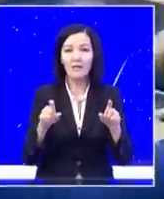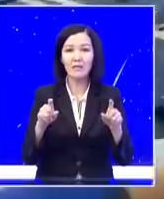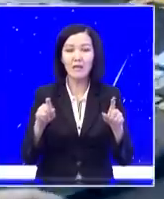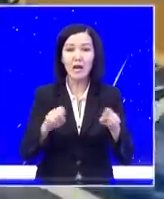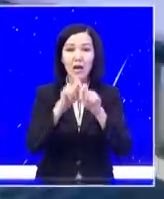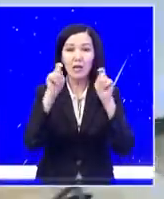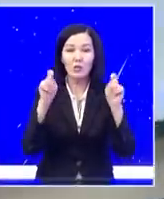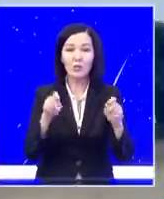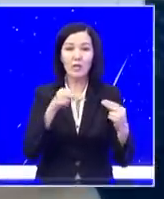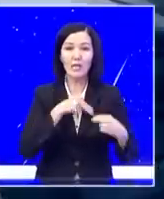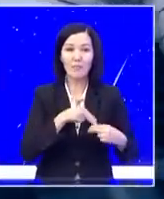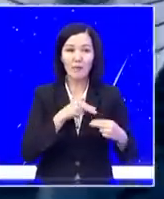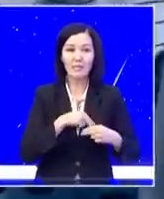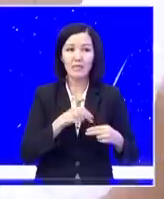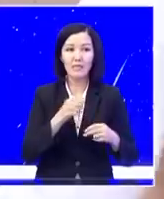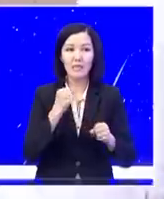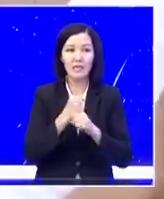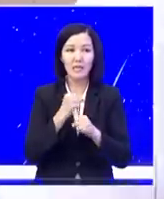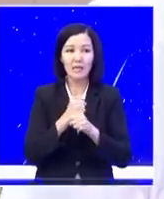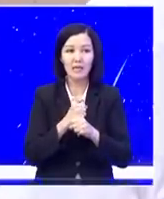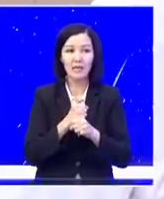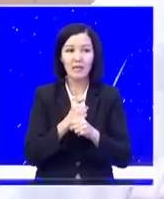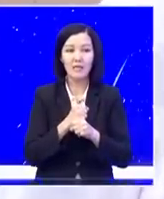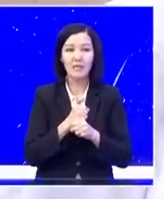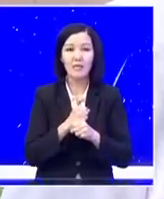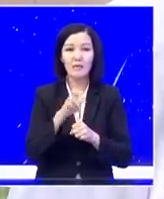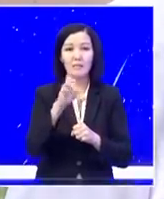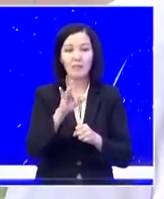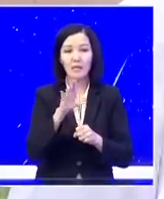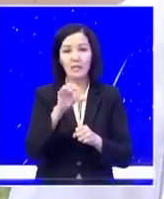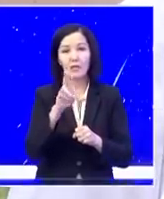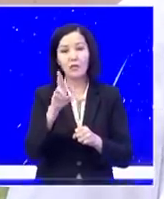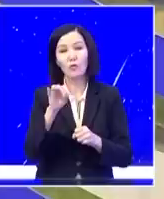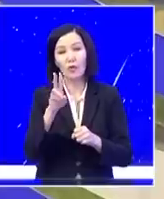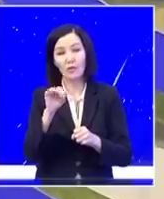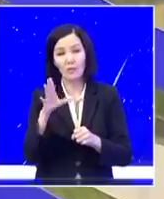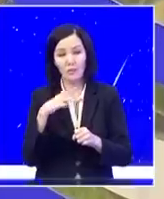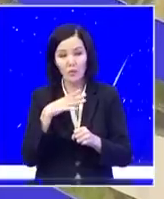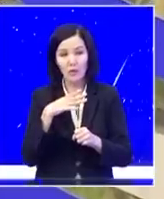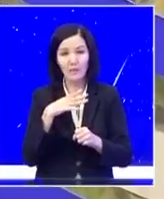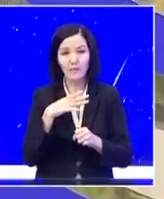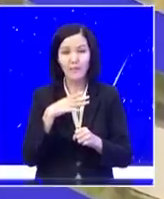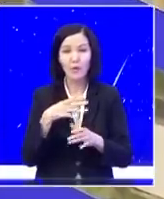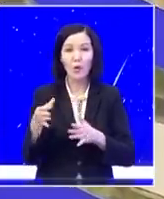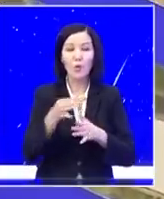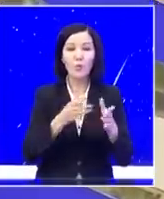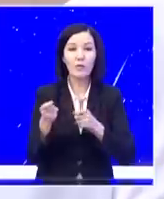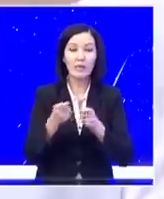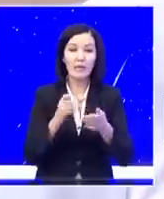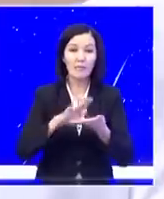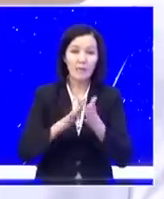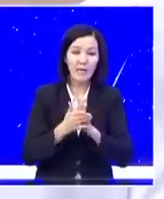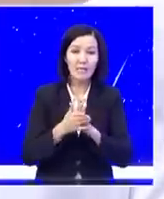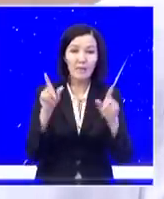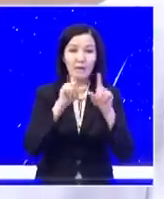көтеруіне еңбек сіңірген азаматтың бірі, бір емес, бірегейі осы Бейсен Құранбек болатын. Облыс әкімшілігі мен басшыларымен келісіп бұл